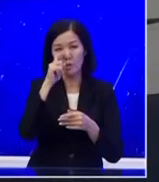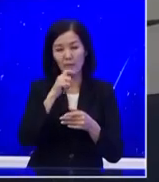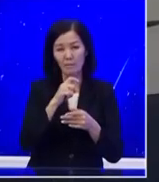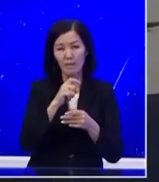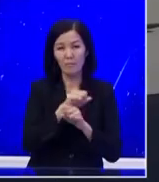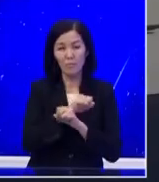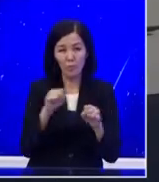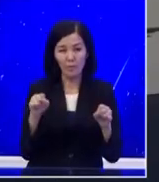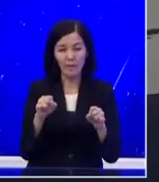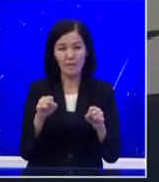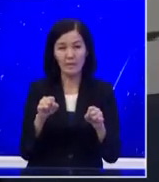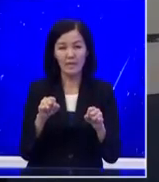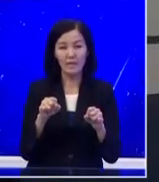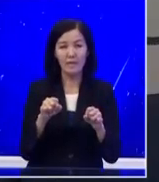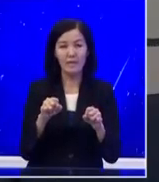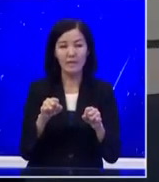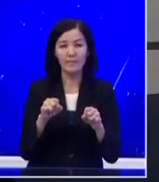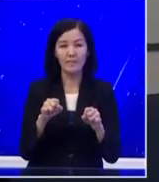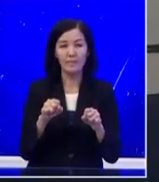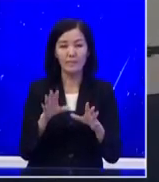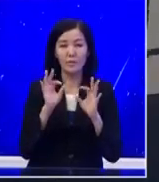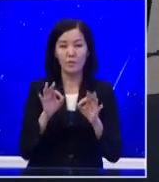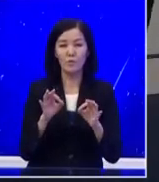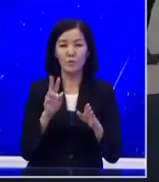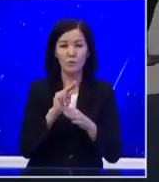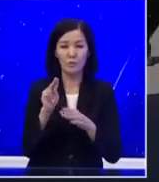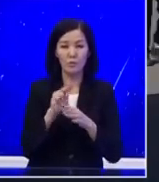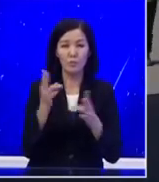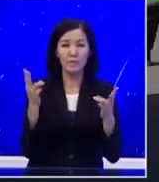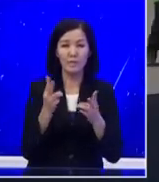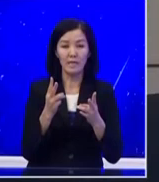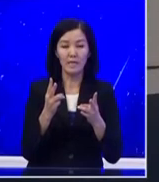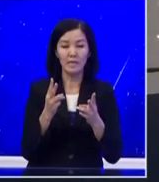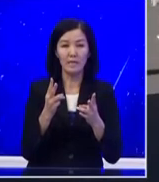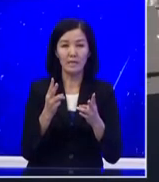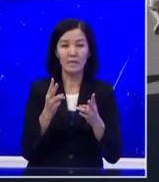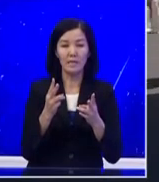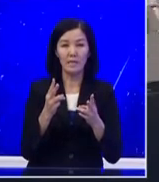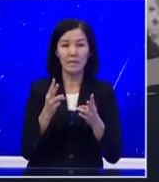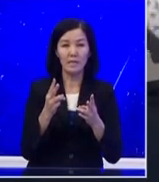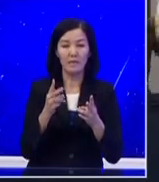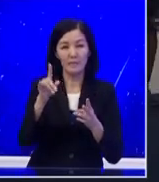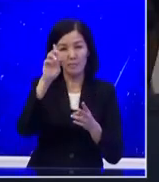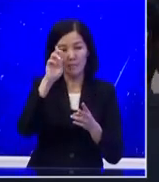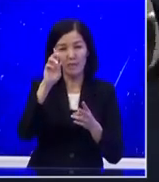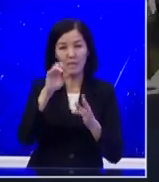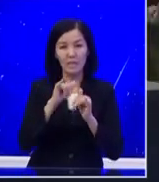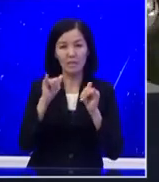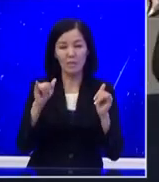және жақсы жолға түсулеріне біз дұрыс бағыт беруіміз керек. Өйткені жастар еліміздің дамуына,